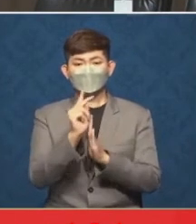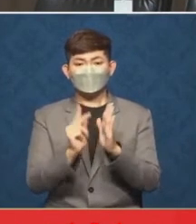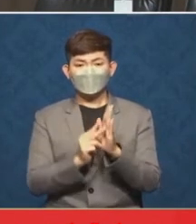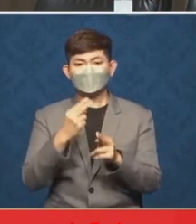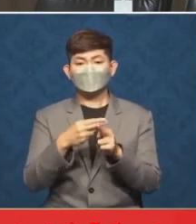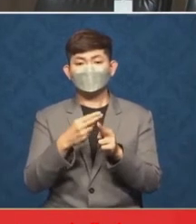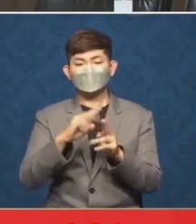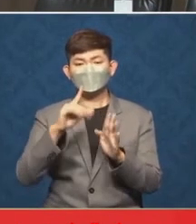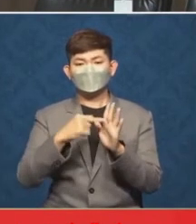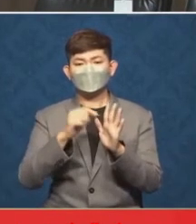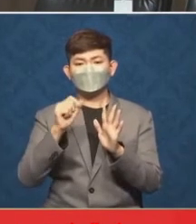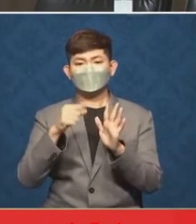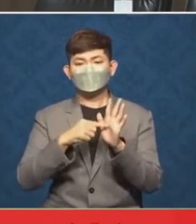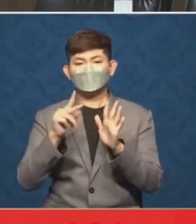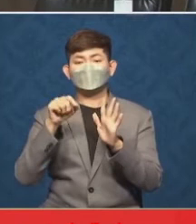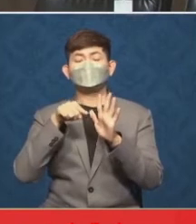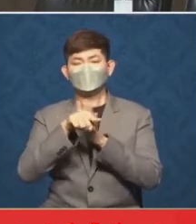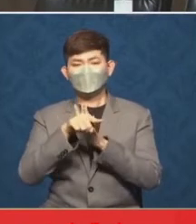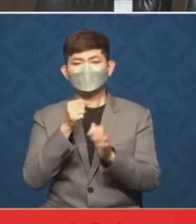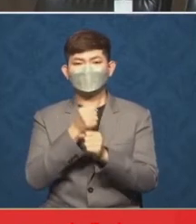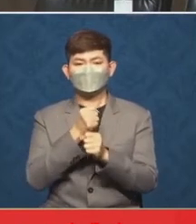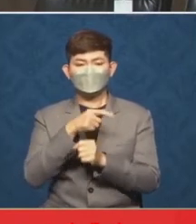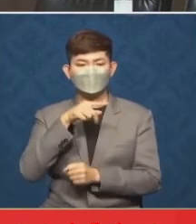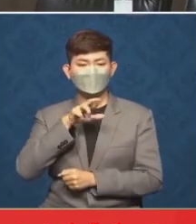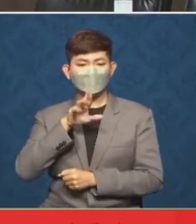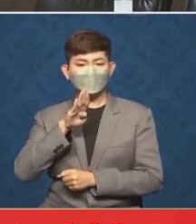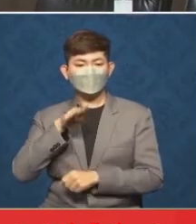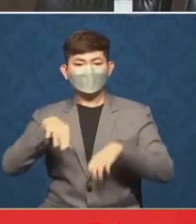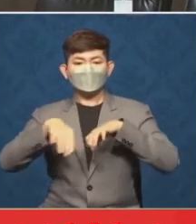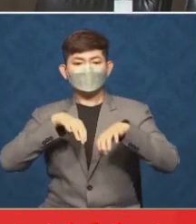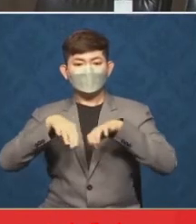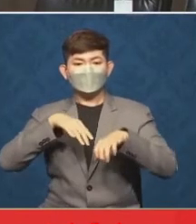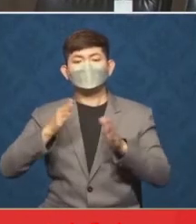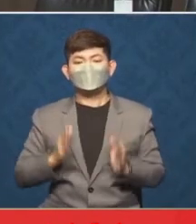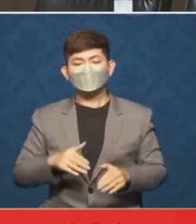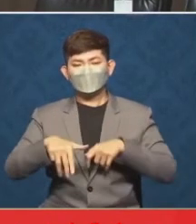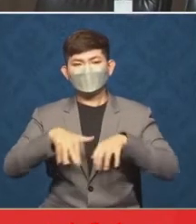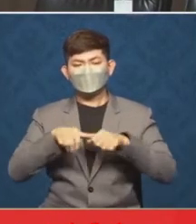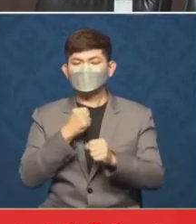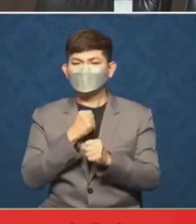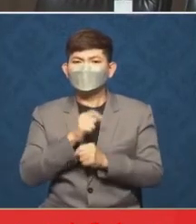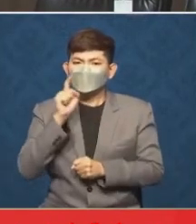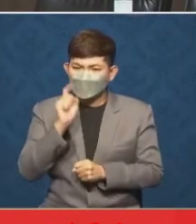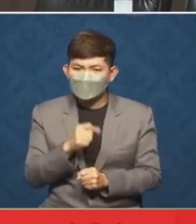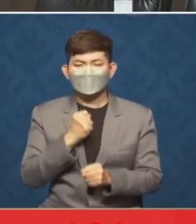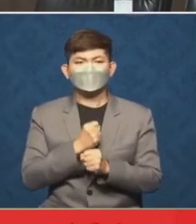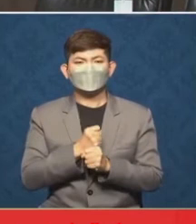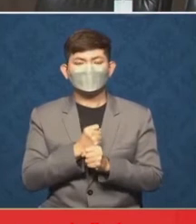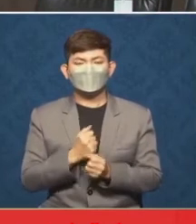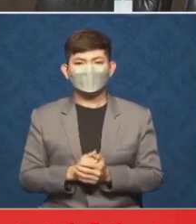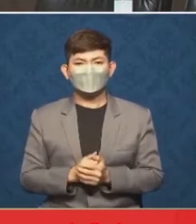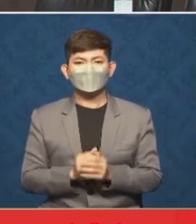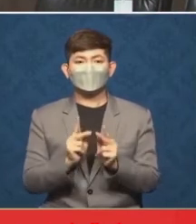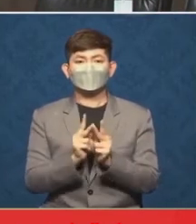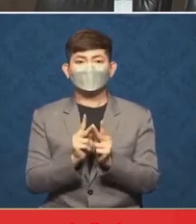ทำร่างพรบการบริหารงานบุคคลส่วนท้องถิ่นนะฮะเป็นเรื่องสำคัญมากเรื่องนี้ต้องดำเนินการนะคณะกรรม